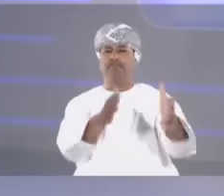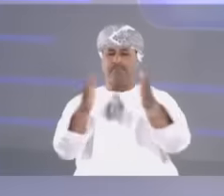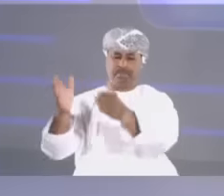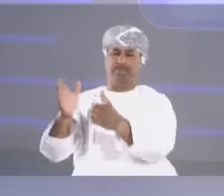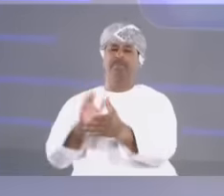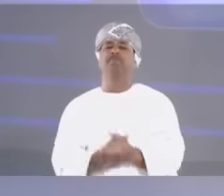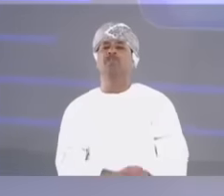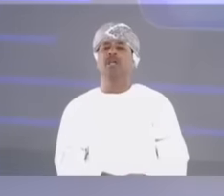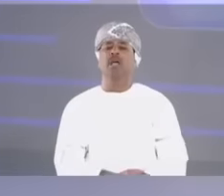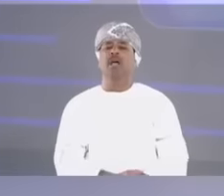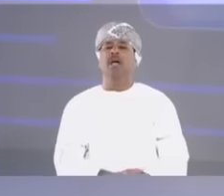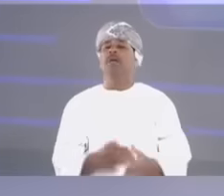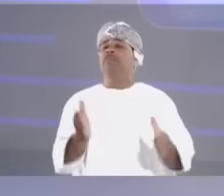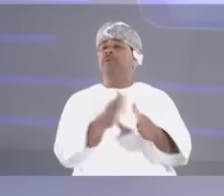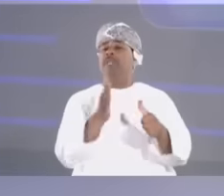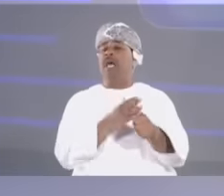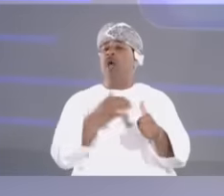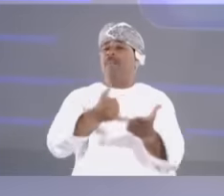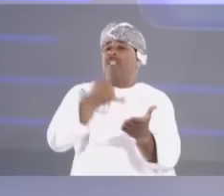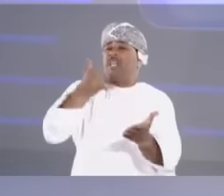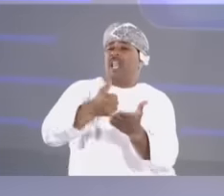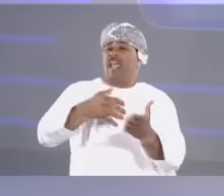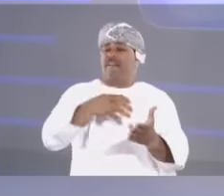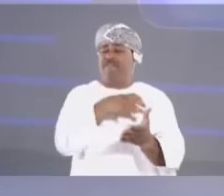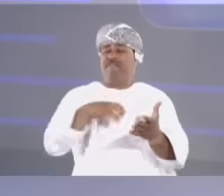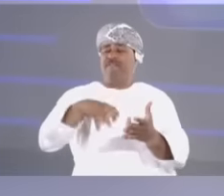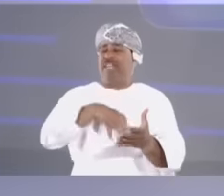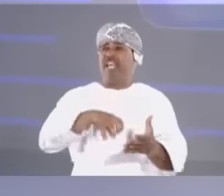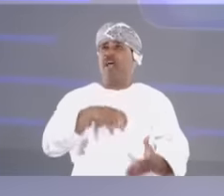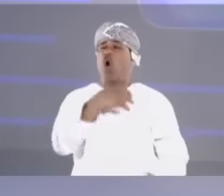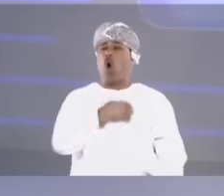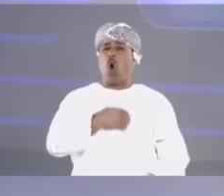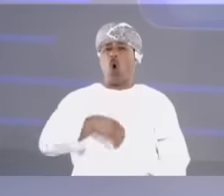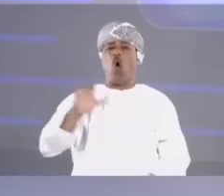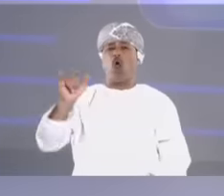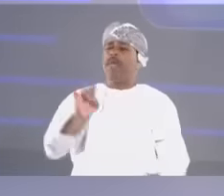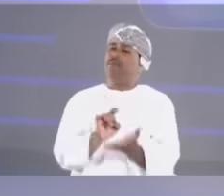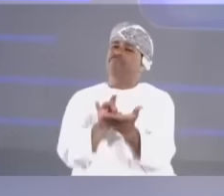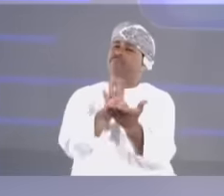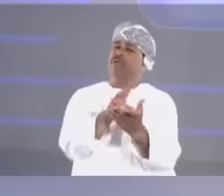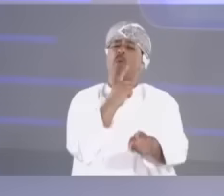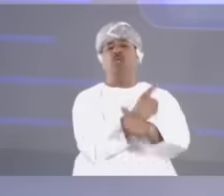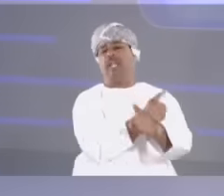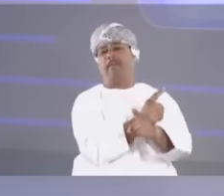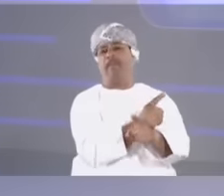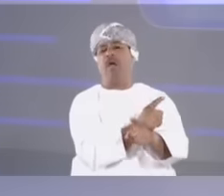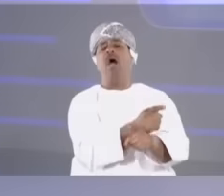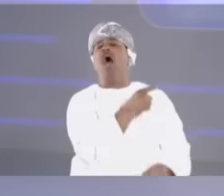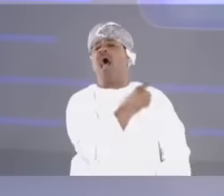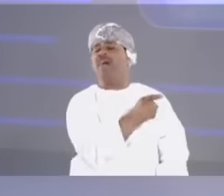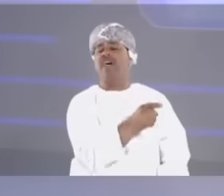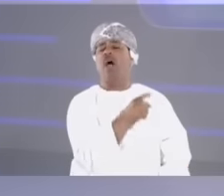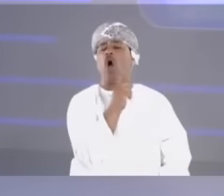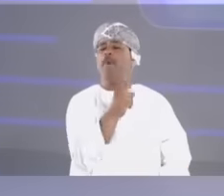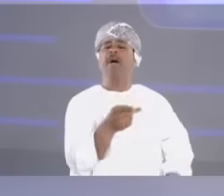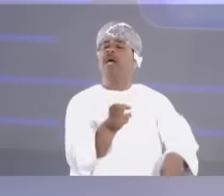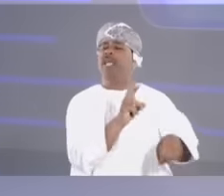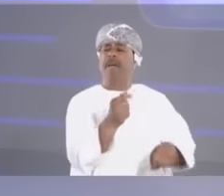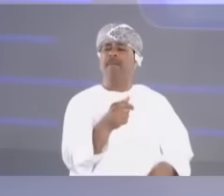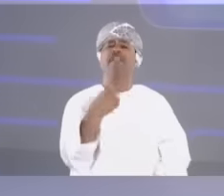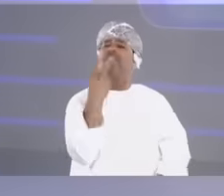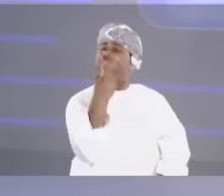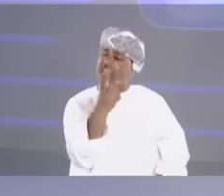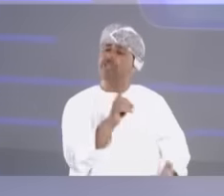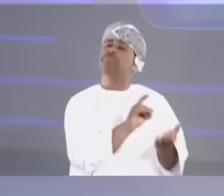أقال متصدر دور عمان تل المحترفين نادي العروبة مدربه الصربي مالدوفان، ويعتبر هذا هو المدرب الثاني